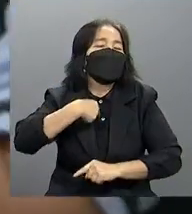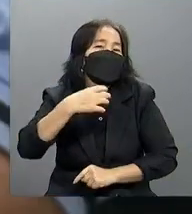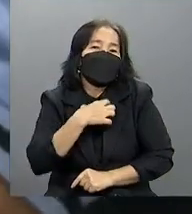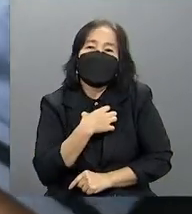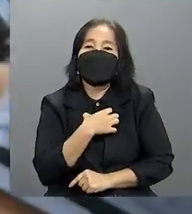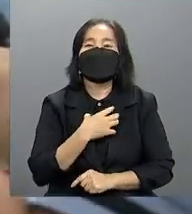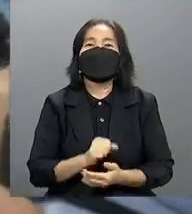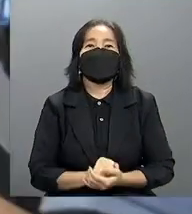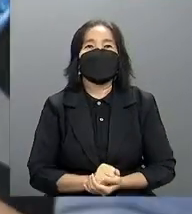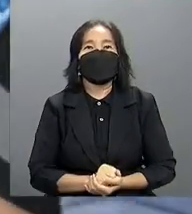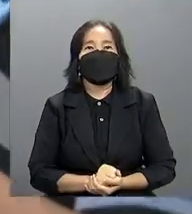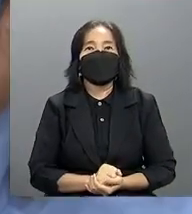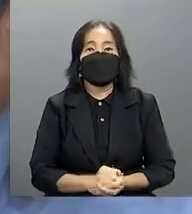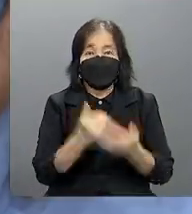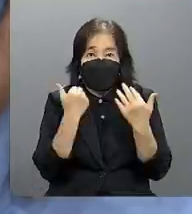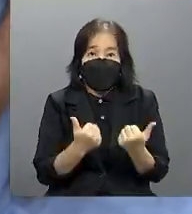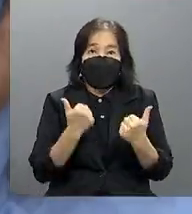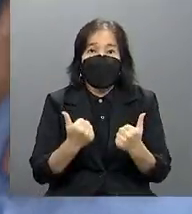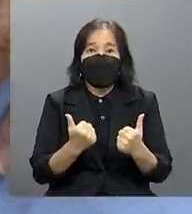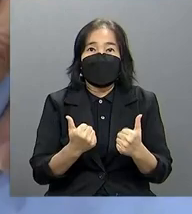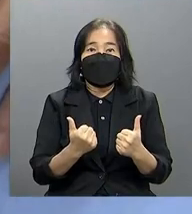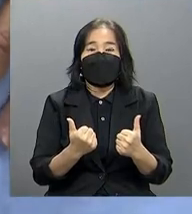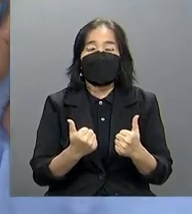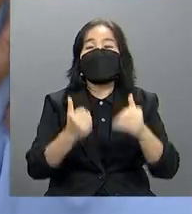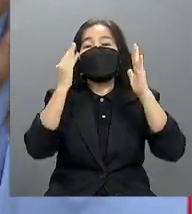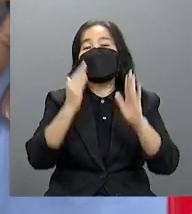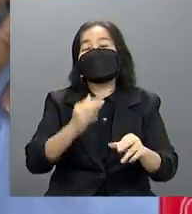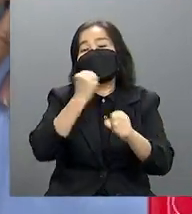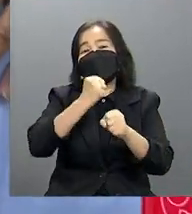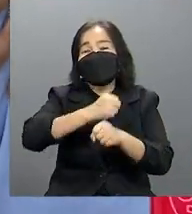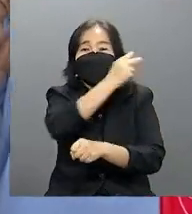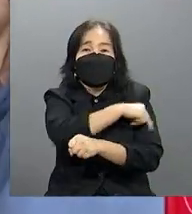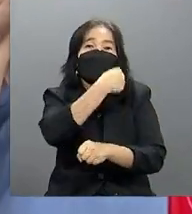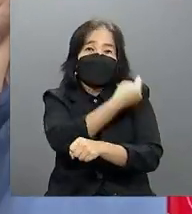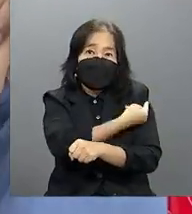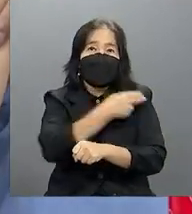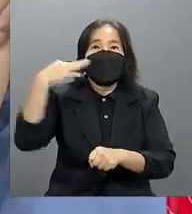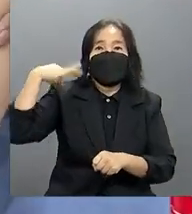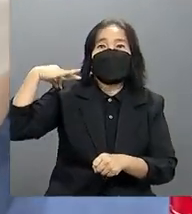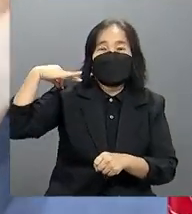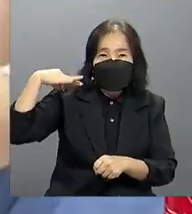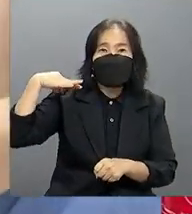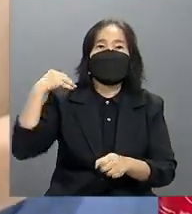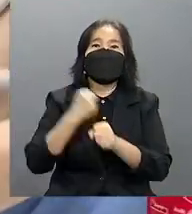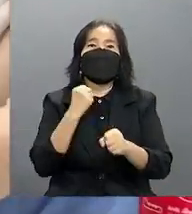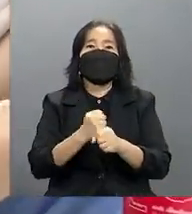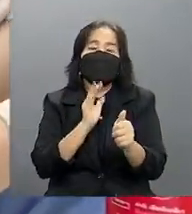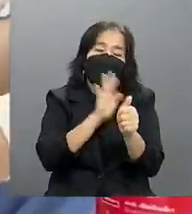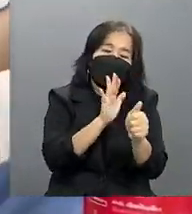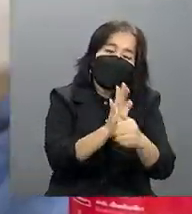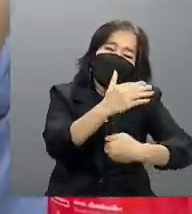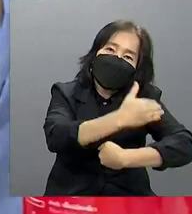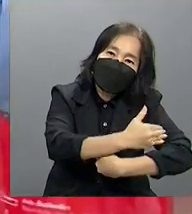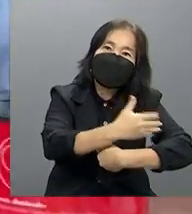ขณะที่วันนี้บุคลากรทางการแพทย์เจ้าหน้าที่ที่มาเป็นจิตอาสาต้องทำหน้าที่เป็นเหมือนผู้ปกครองของนักเรียนเลยค่ะ